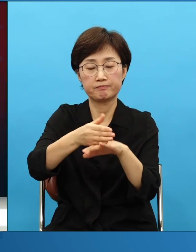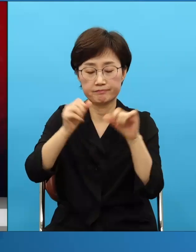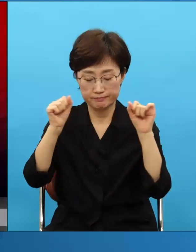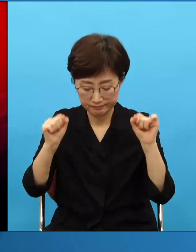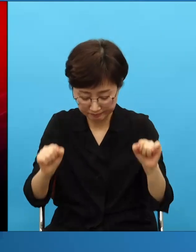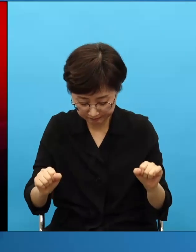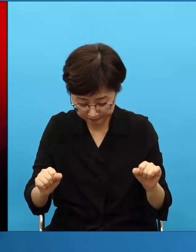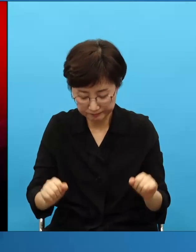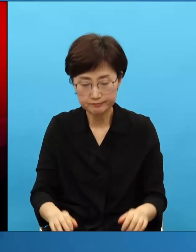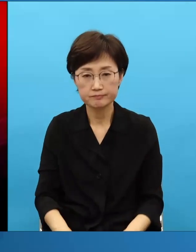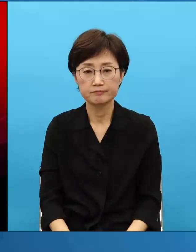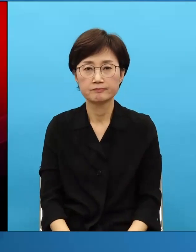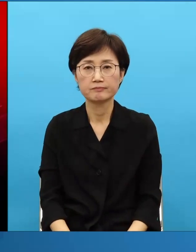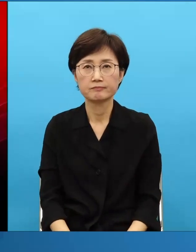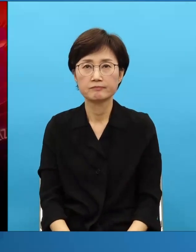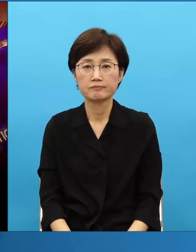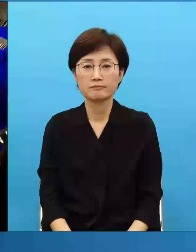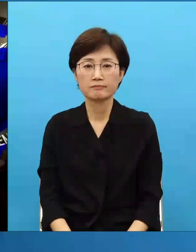고맙습니다.